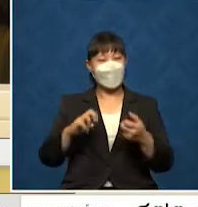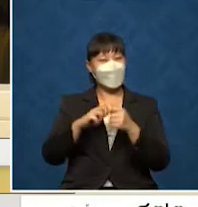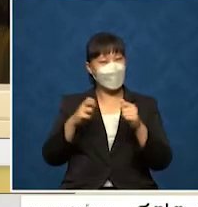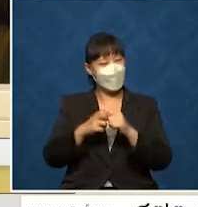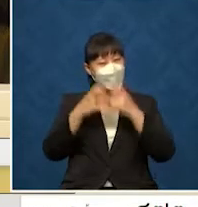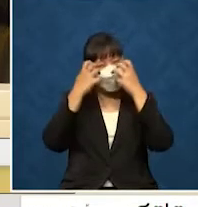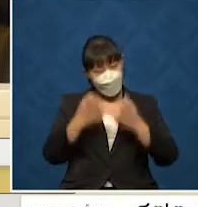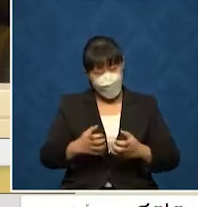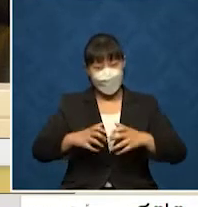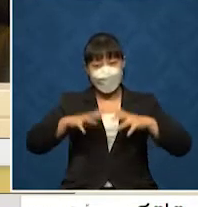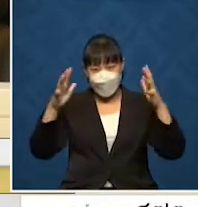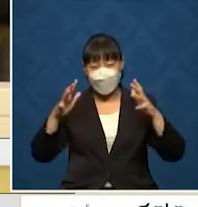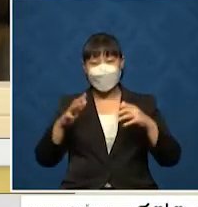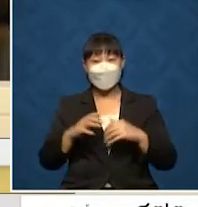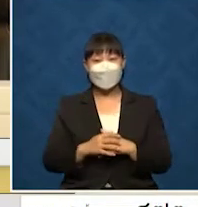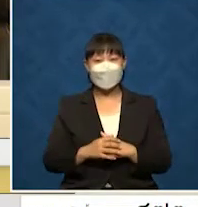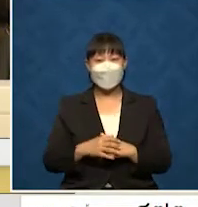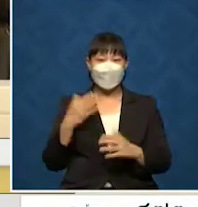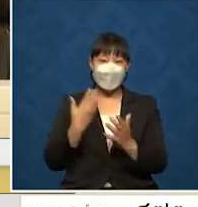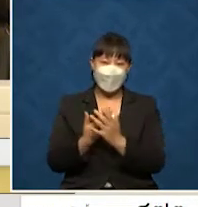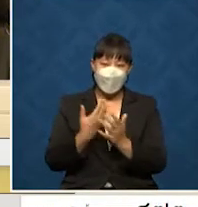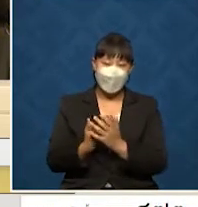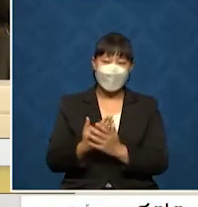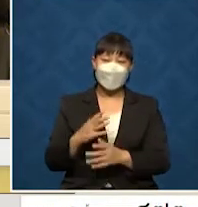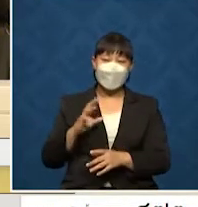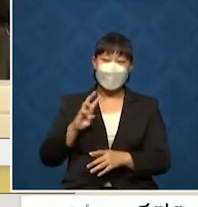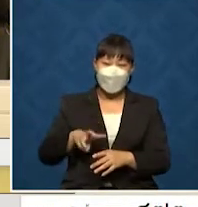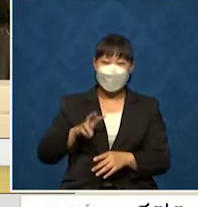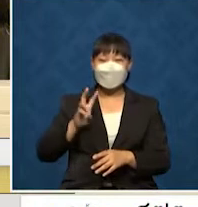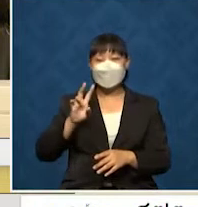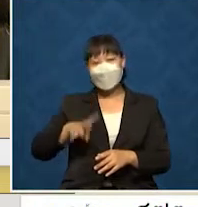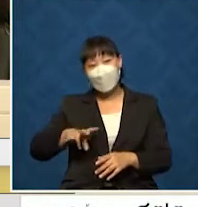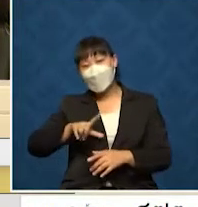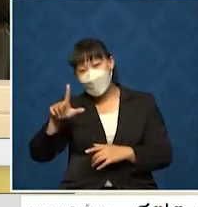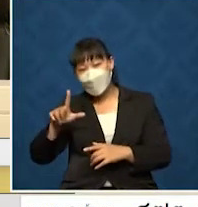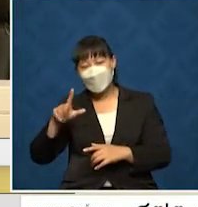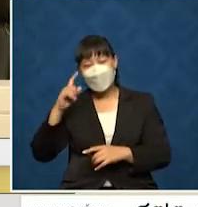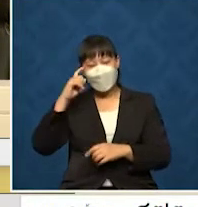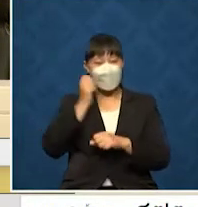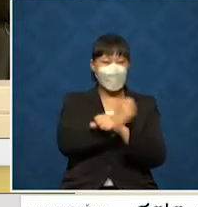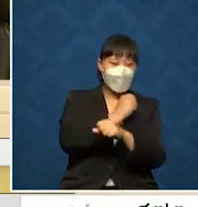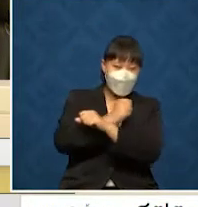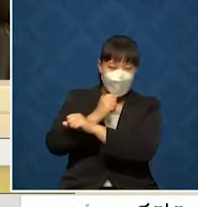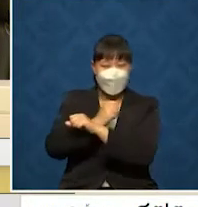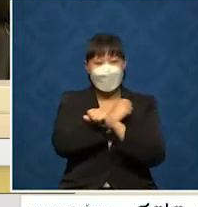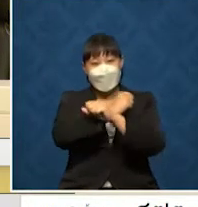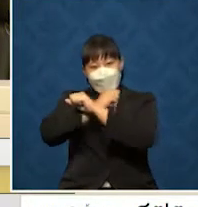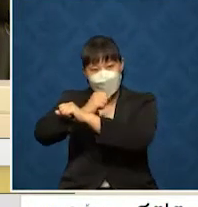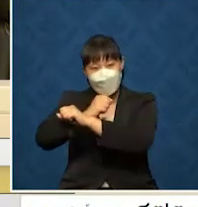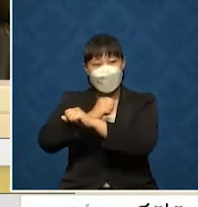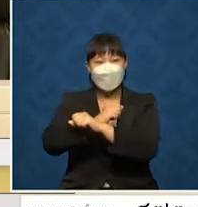ากที่จะใช้งบประมาณจำนวนน้อยนิดในการป้องกันหรือปราบปรามไปเสียทั้งหมดคงไ